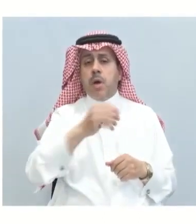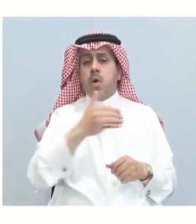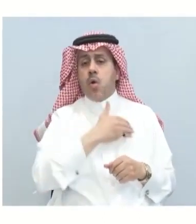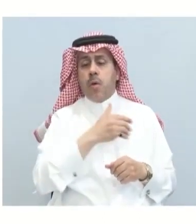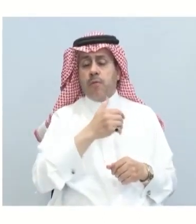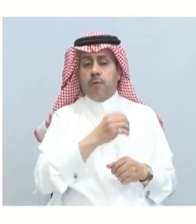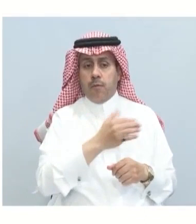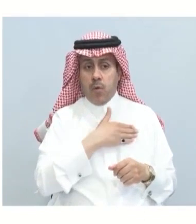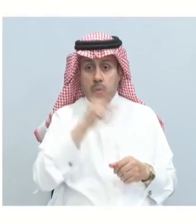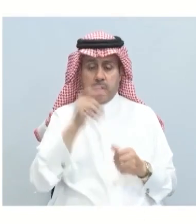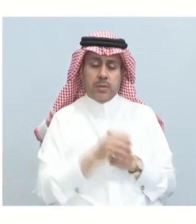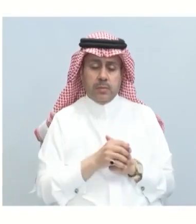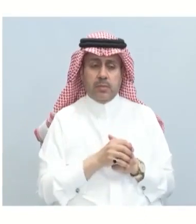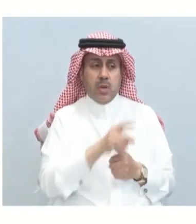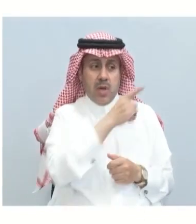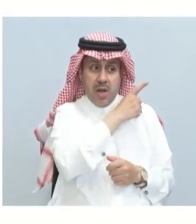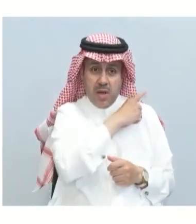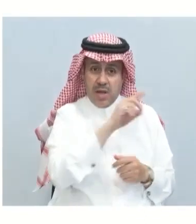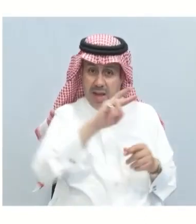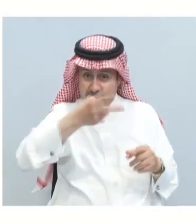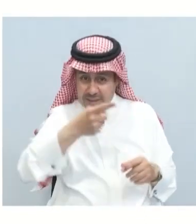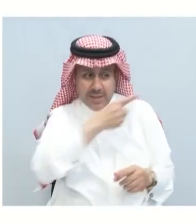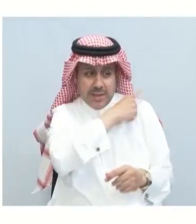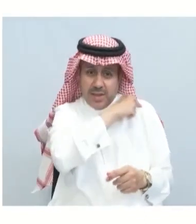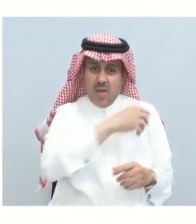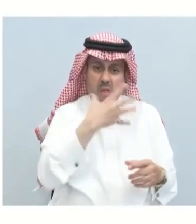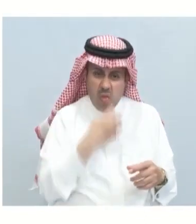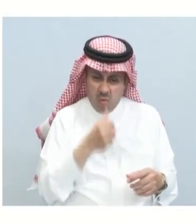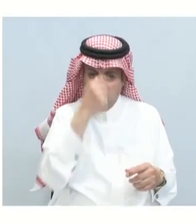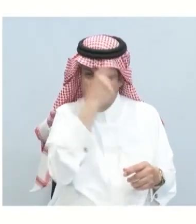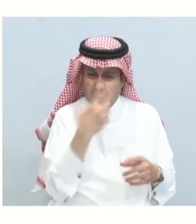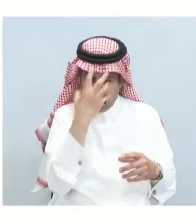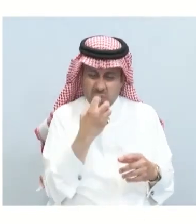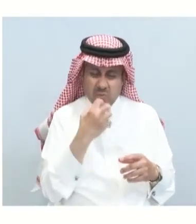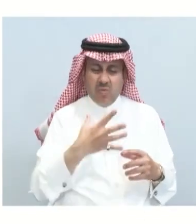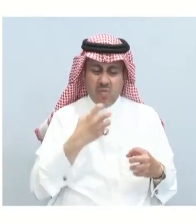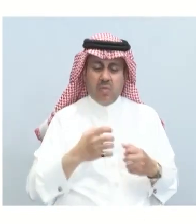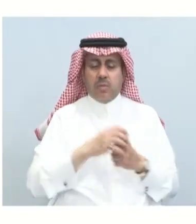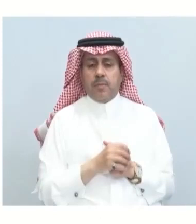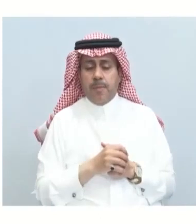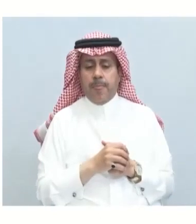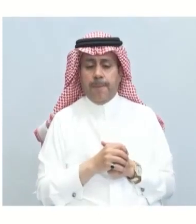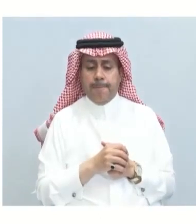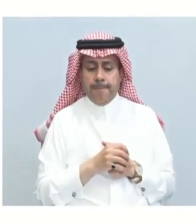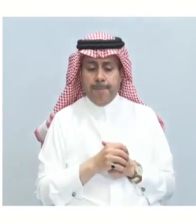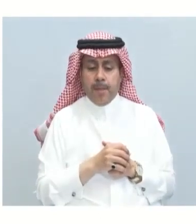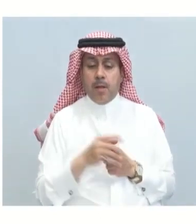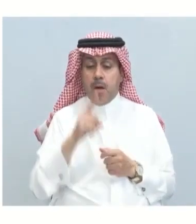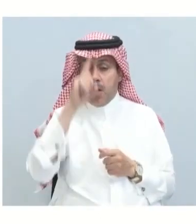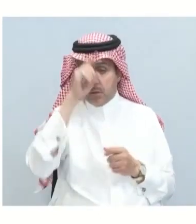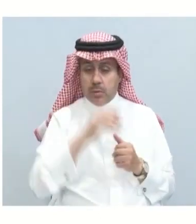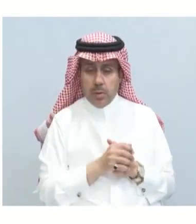شي عكسها سواد ظلمه ضيق بغض قال الله تعالى واتقوا الله